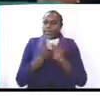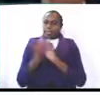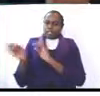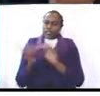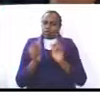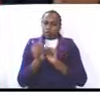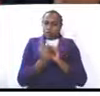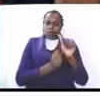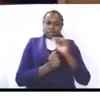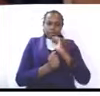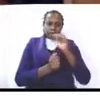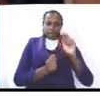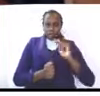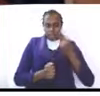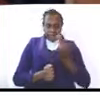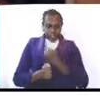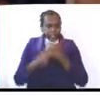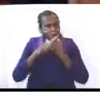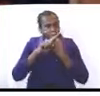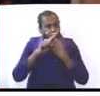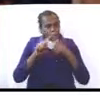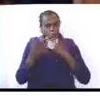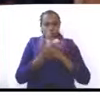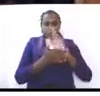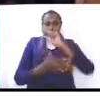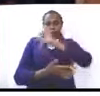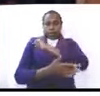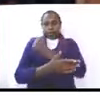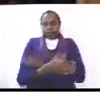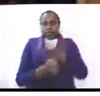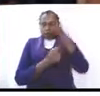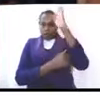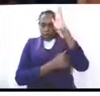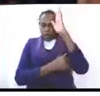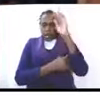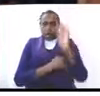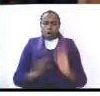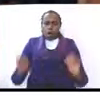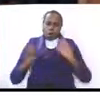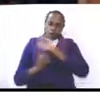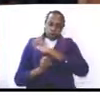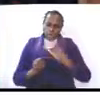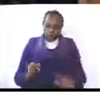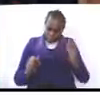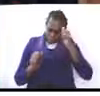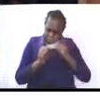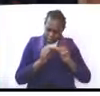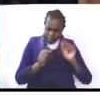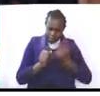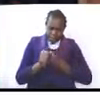Usitupite, lakini kwa rehema zako Mungu tukumbuke sisi wote wa